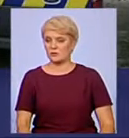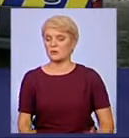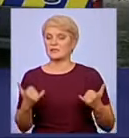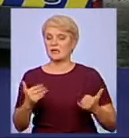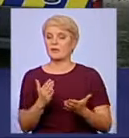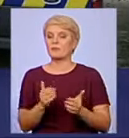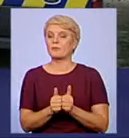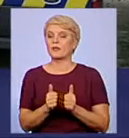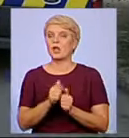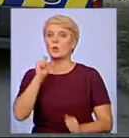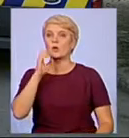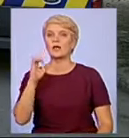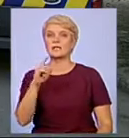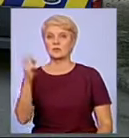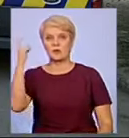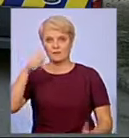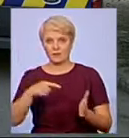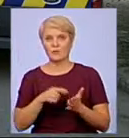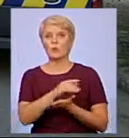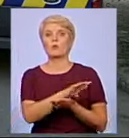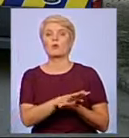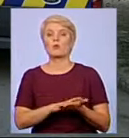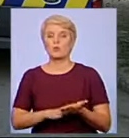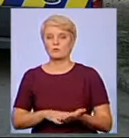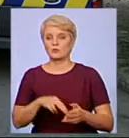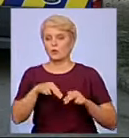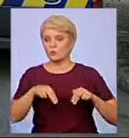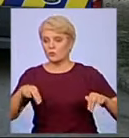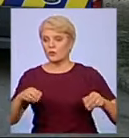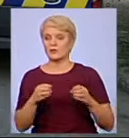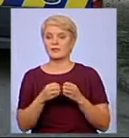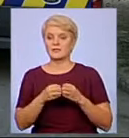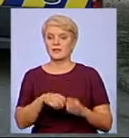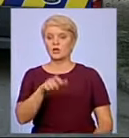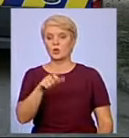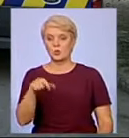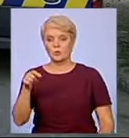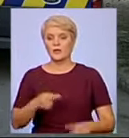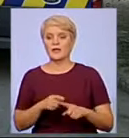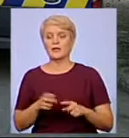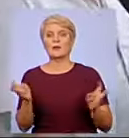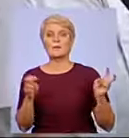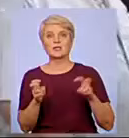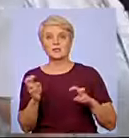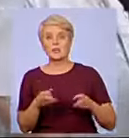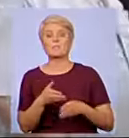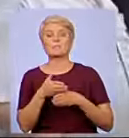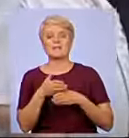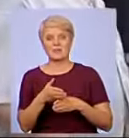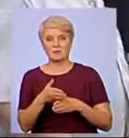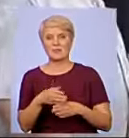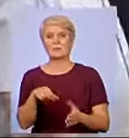Перебуваємо зараз біля Лук'янівського СІЗО у Києві. Тут продовжують зараз стояти за десяток людей, які прийшли для того, щоб